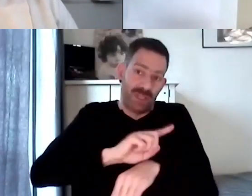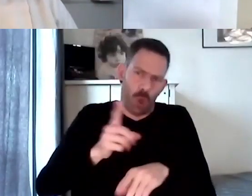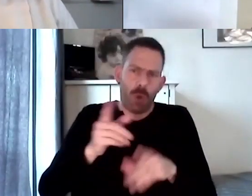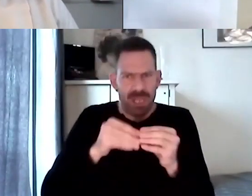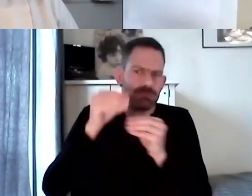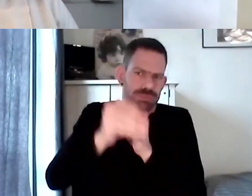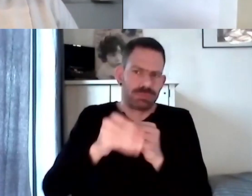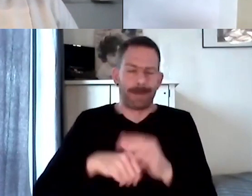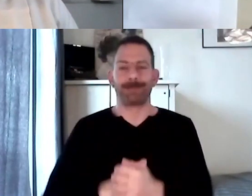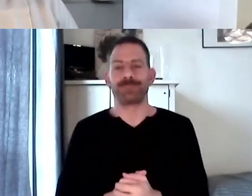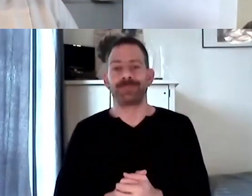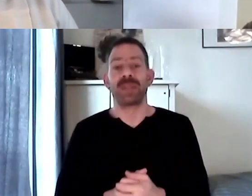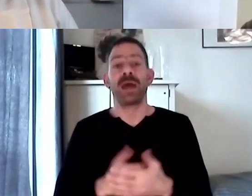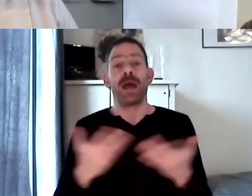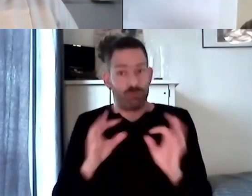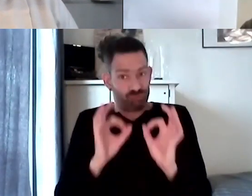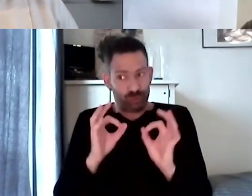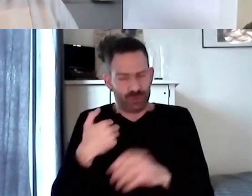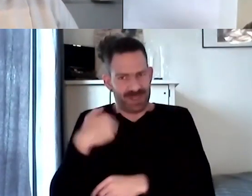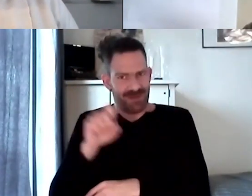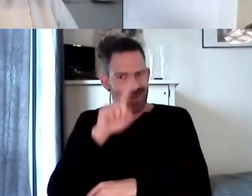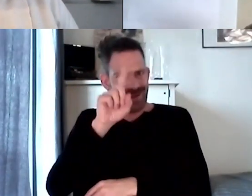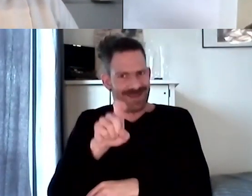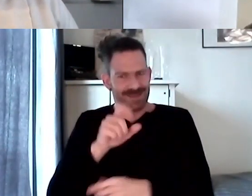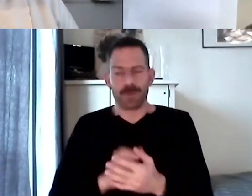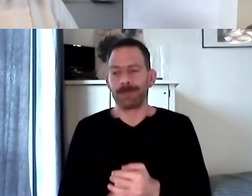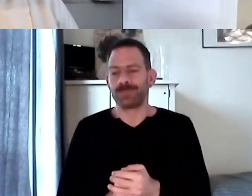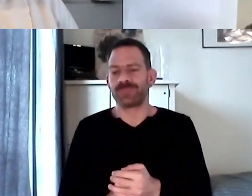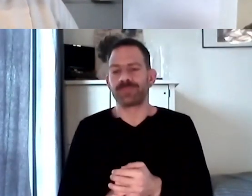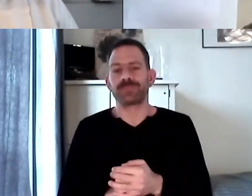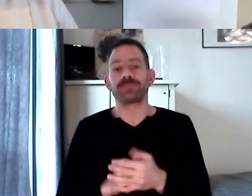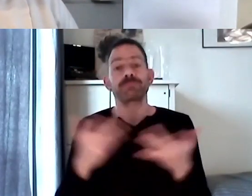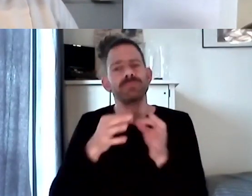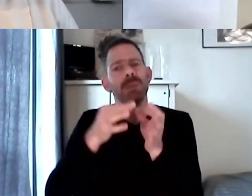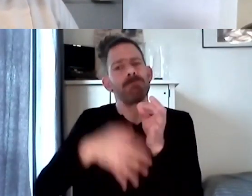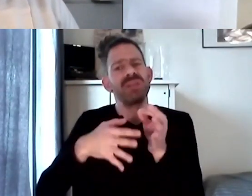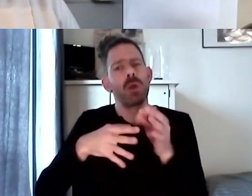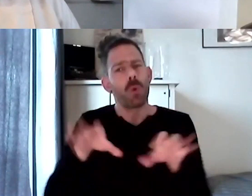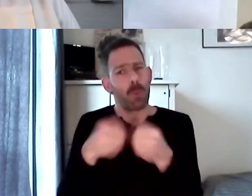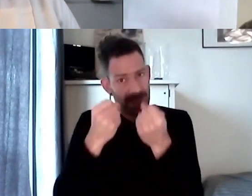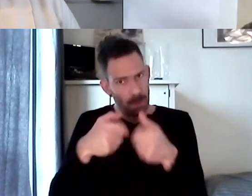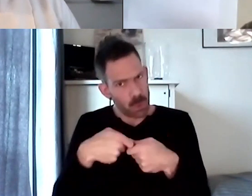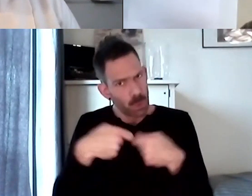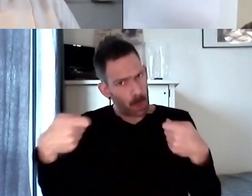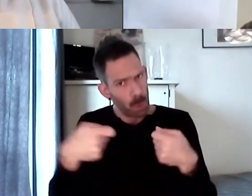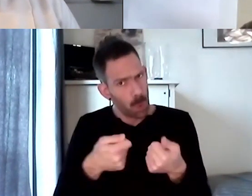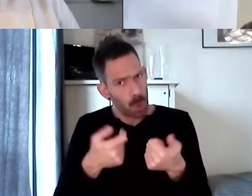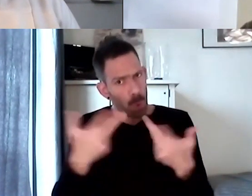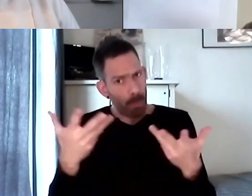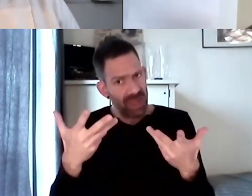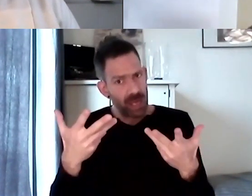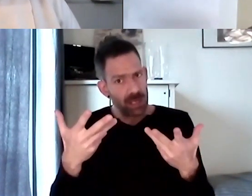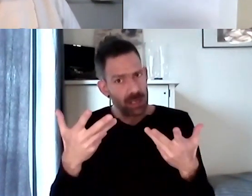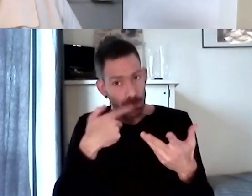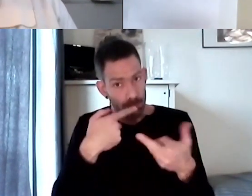justement, j'ai une question aussi pour toi, Elisabeth. Combien de temps dure un bilan de compétences? Est-ce que ça peut être